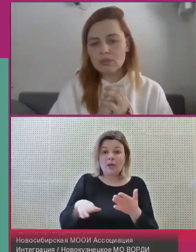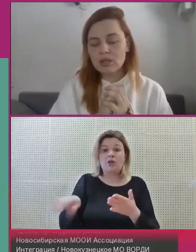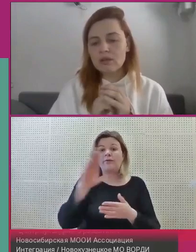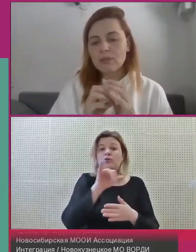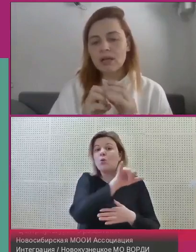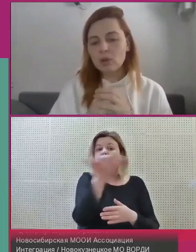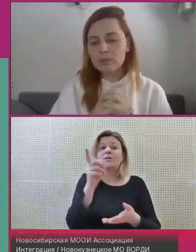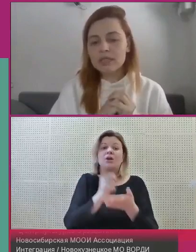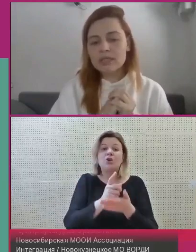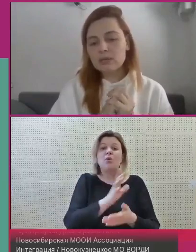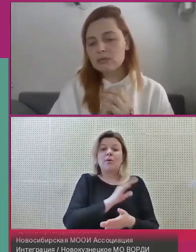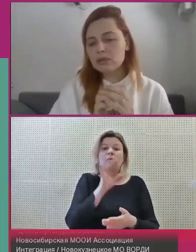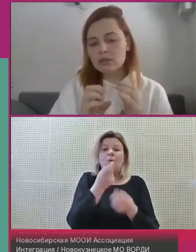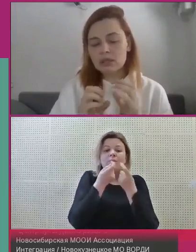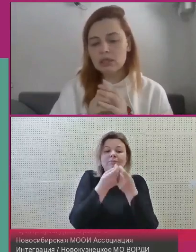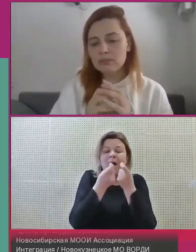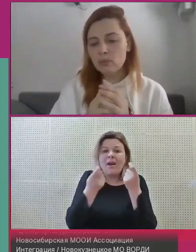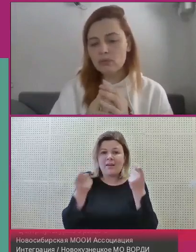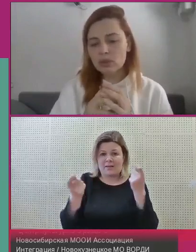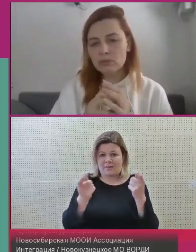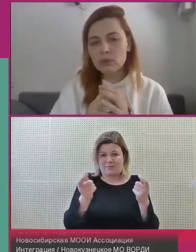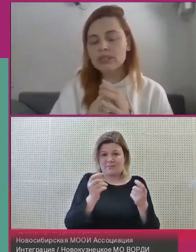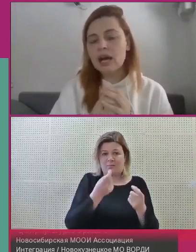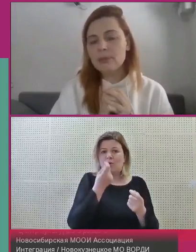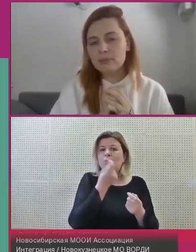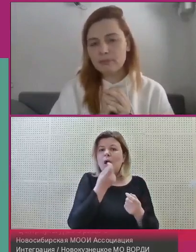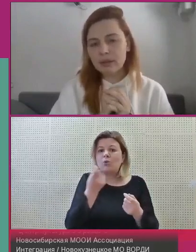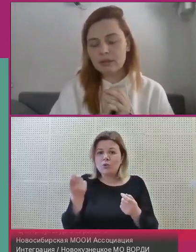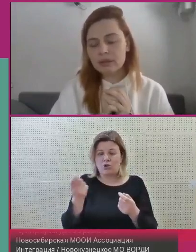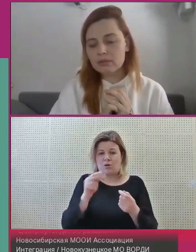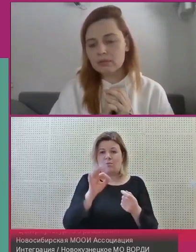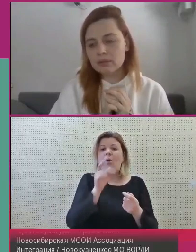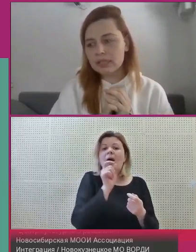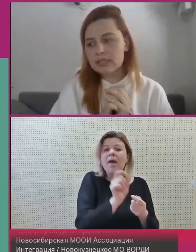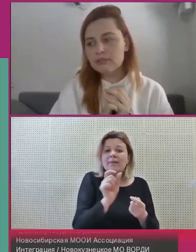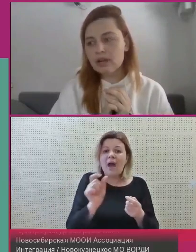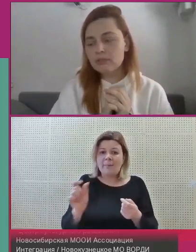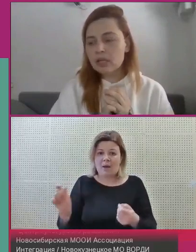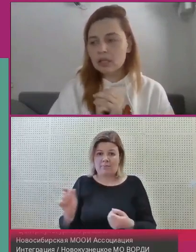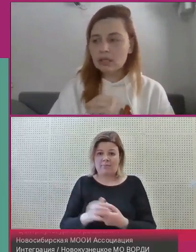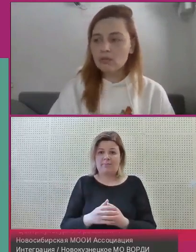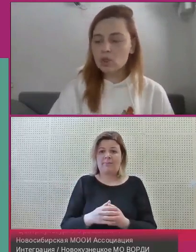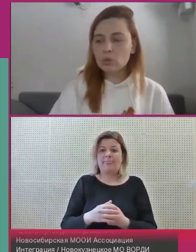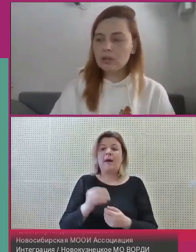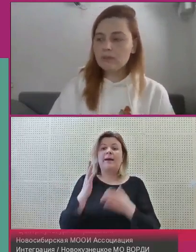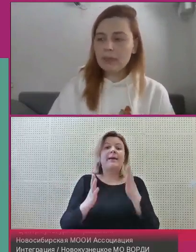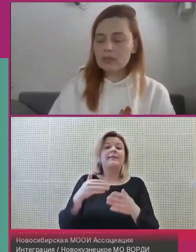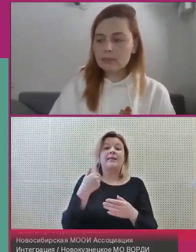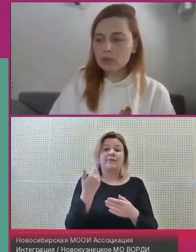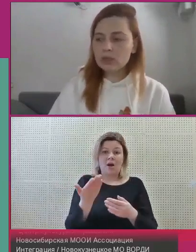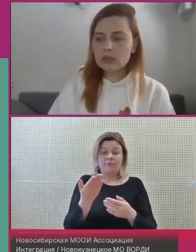кусочкам, по крупицам и по этапам. Если вам для того,